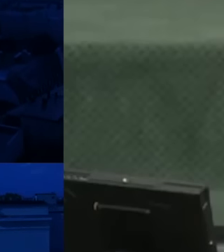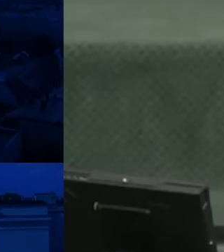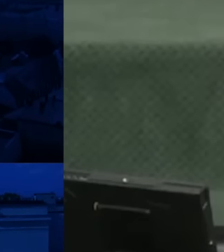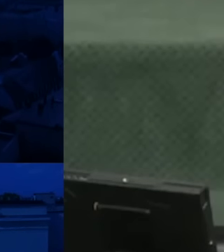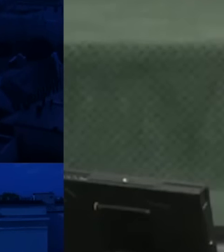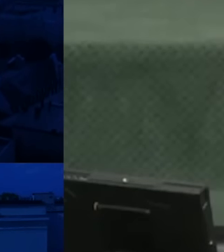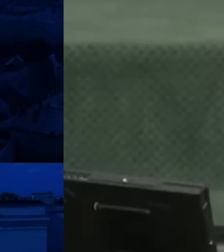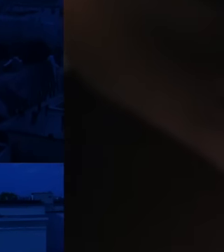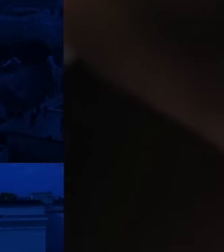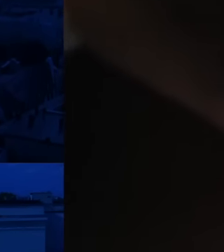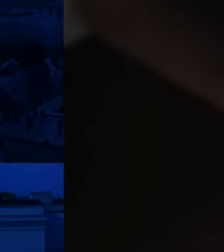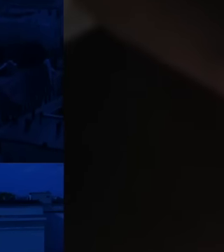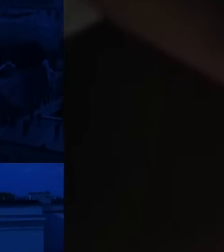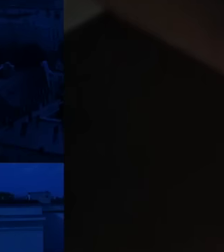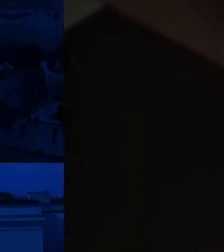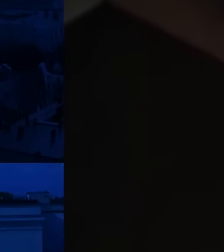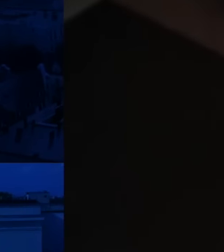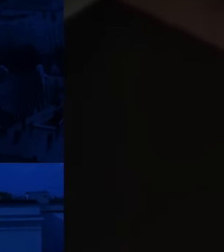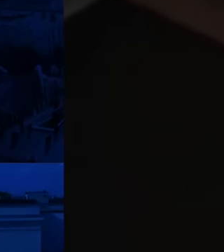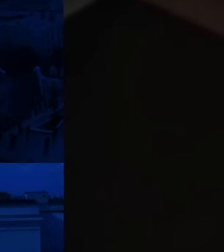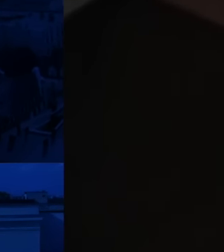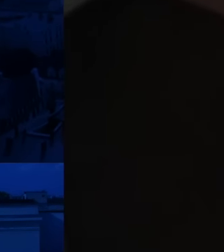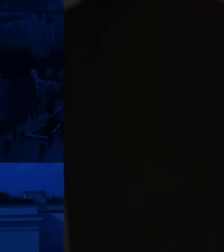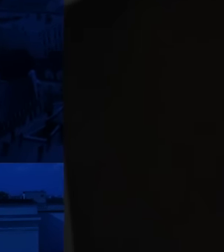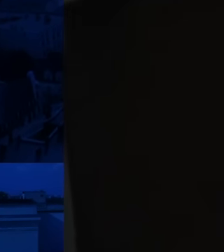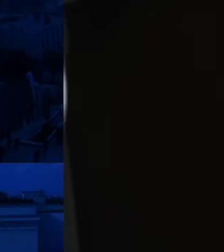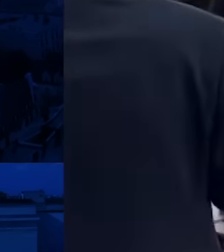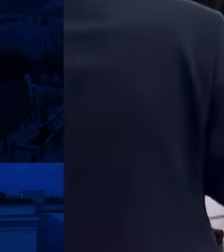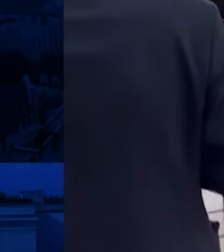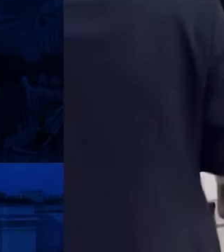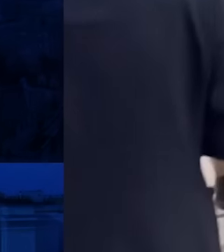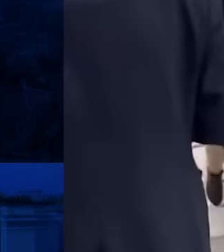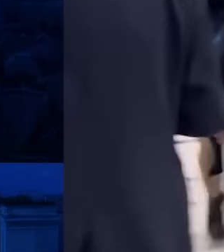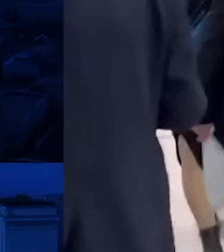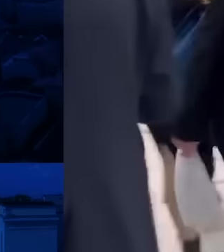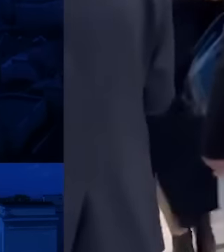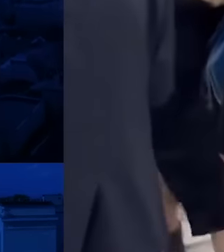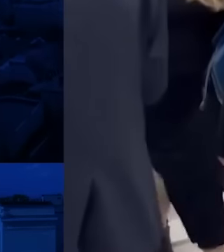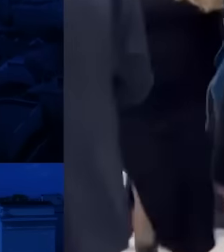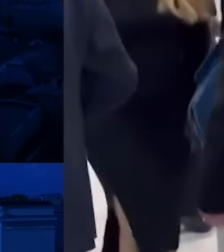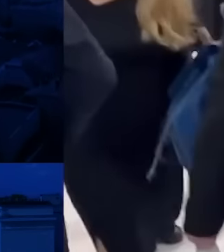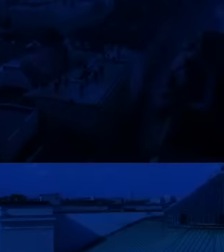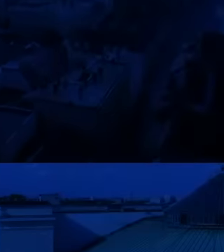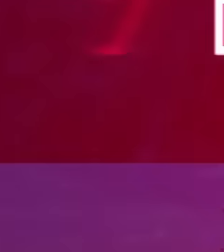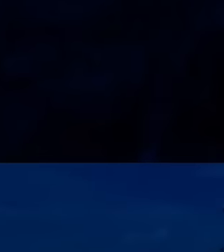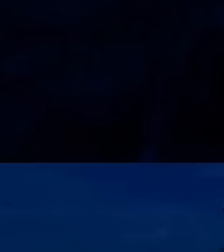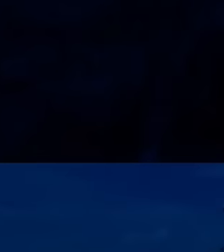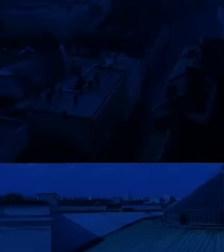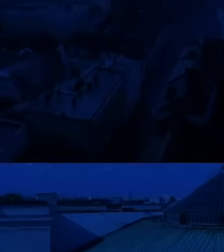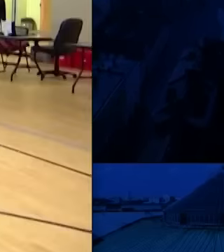marszałek rotacyjny zablokowali projekty liberalizujące aborcję. Wrócą dopiero po wyborach samorządowych. Lewica jest wściekła i nazywa Szymona Hołownię